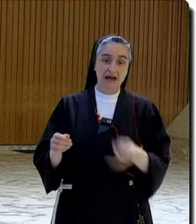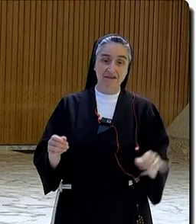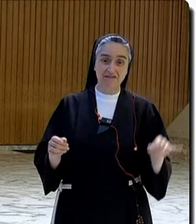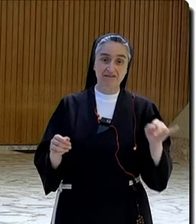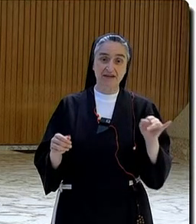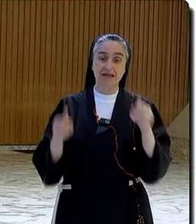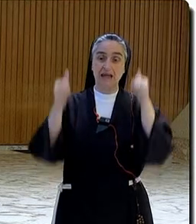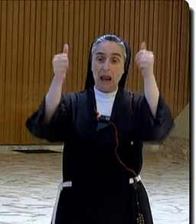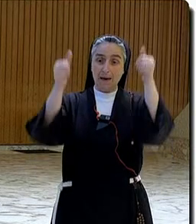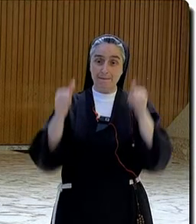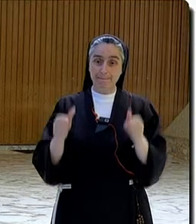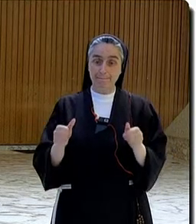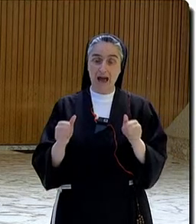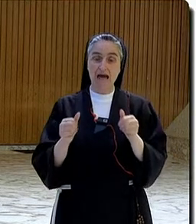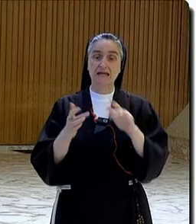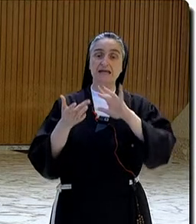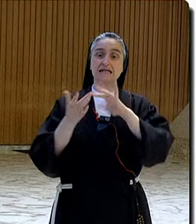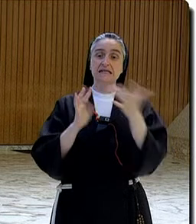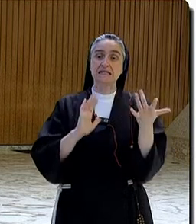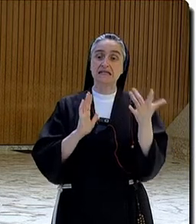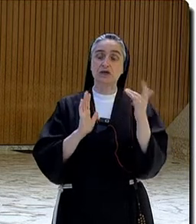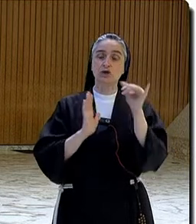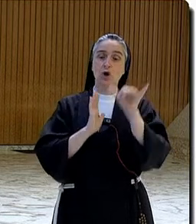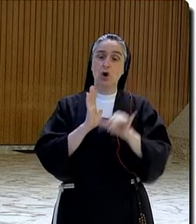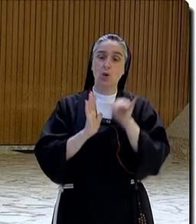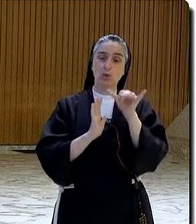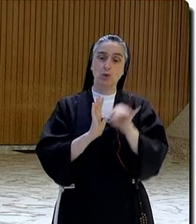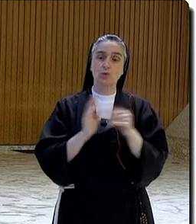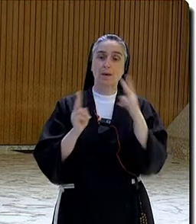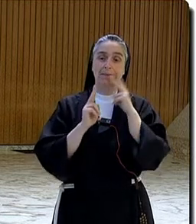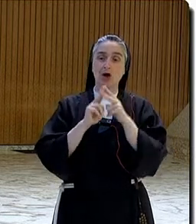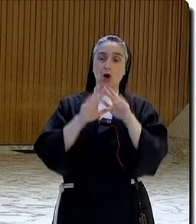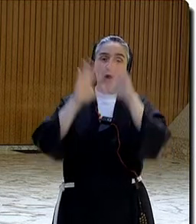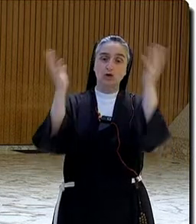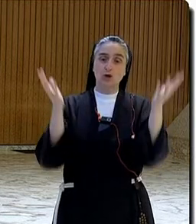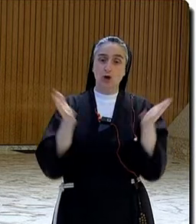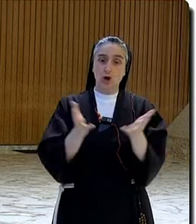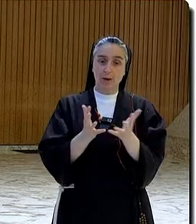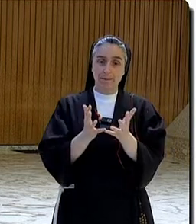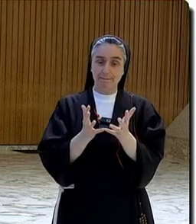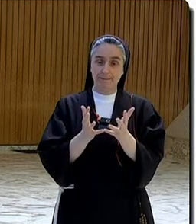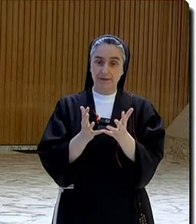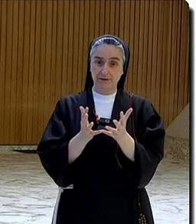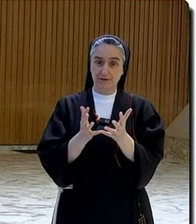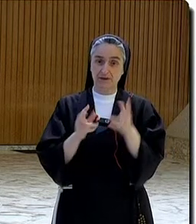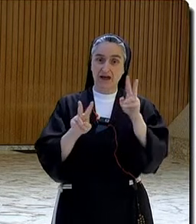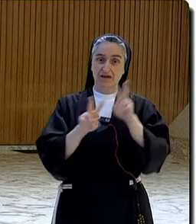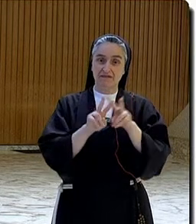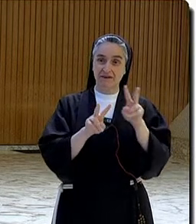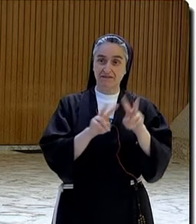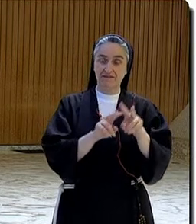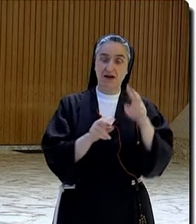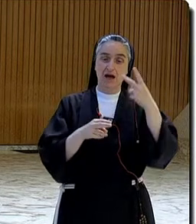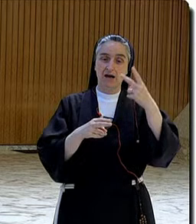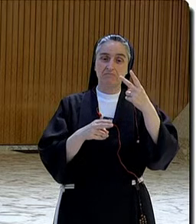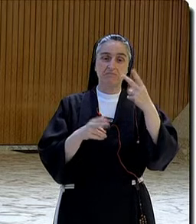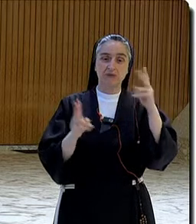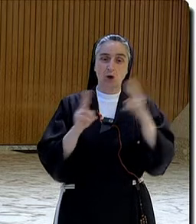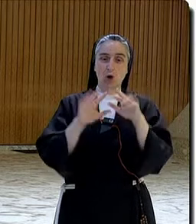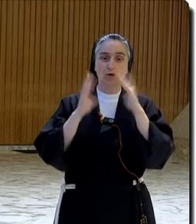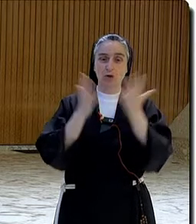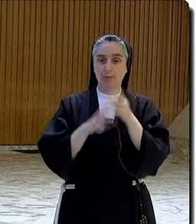ogni panel nel sito web dell'incontro mondiale Rome Family 2022.